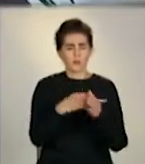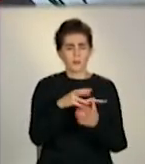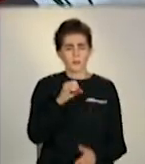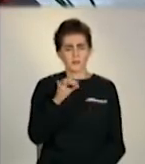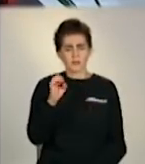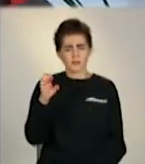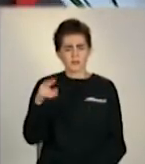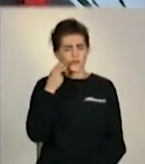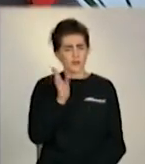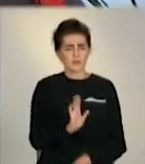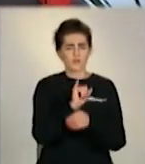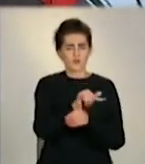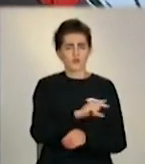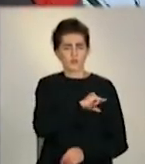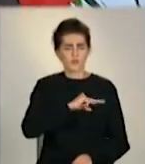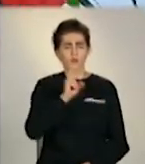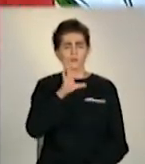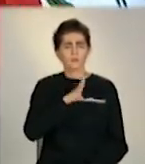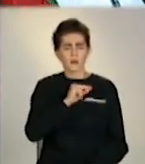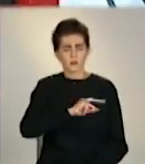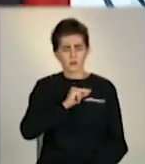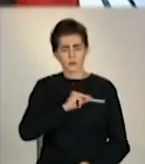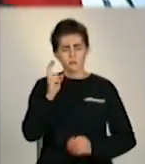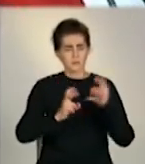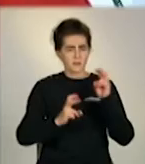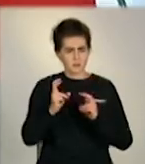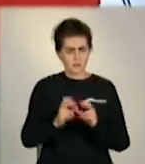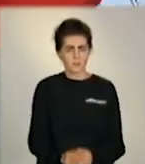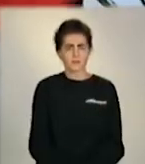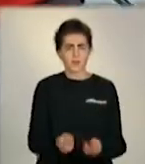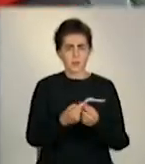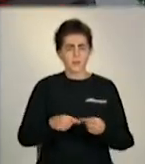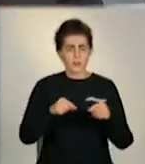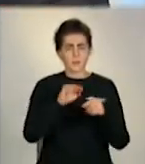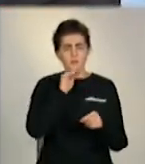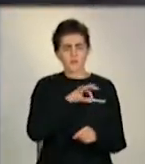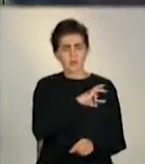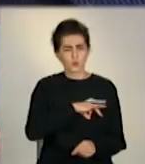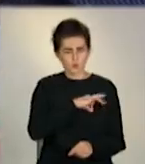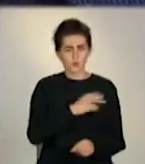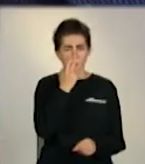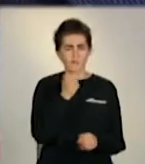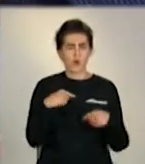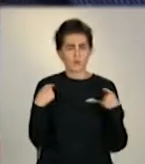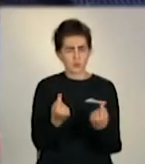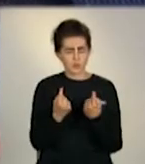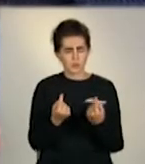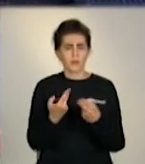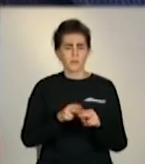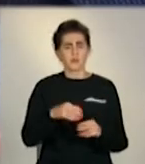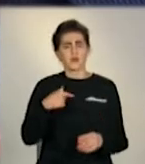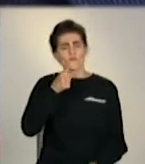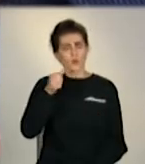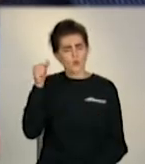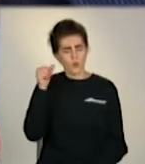відвідують ветеранів, які працювали на підприємстві. Профсоюзного комітету є традиція, і ми в цьому, в прошлом году,